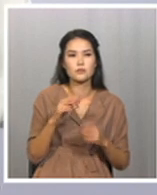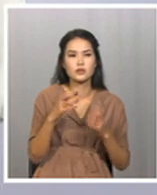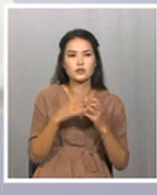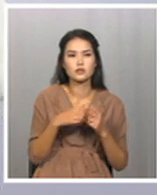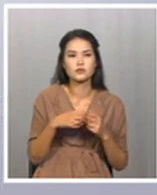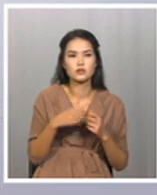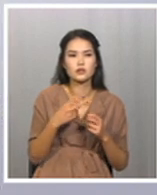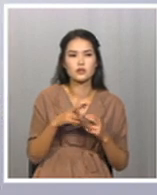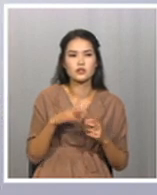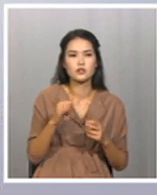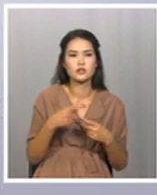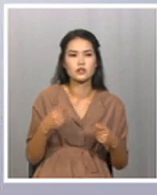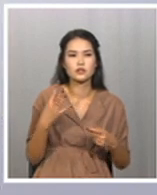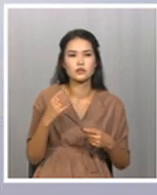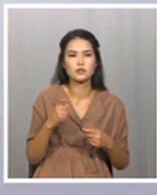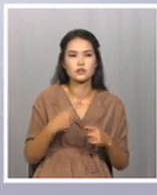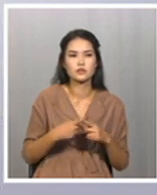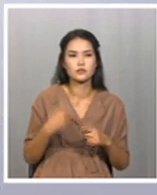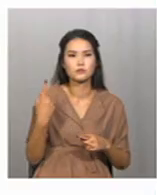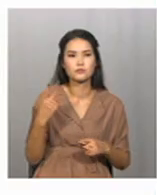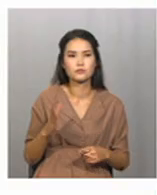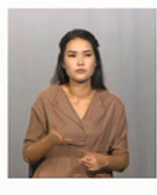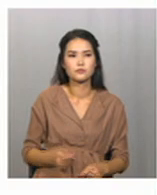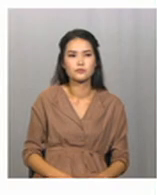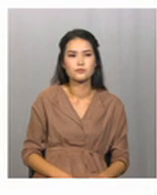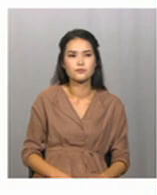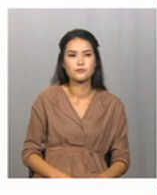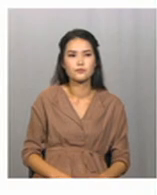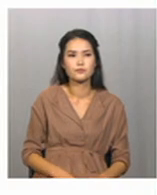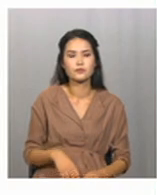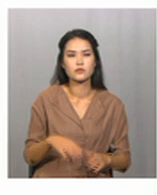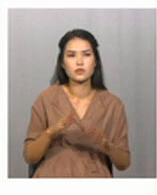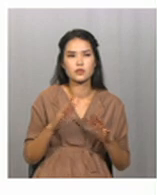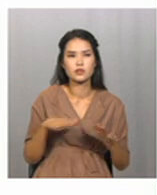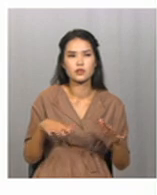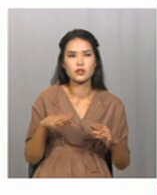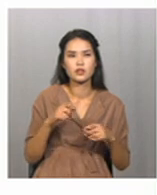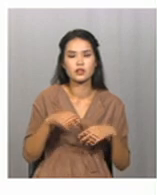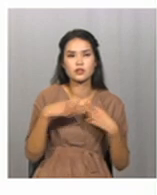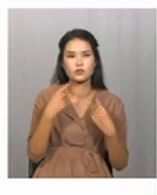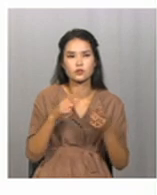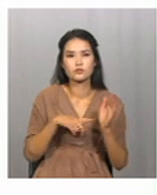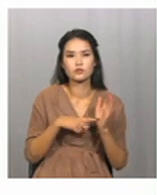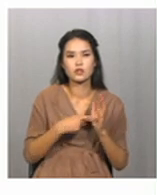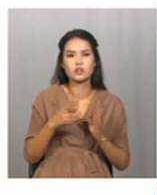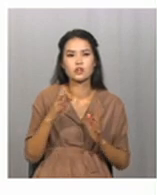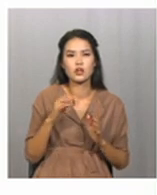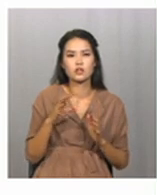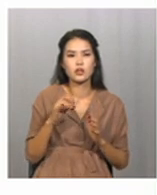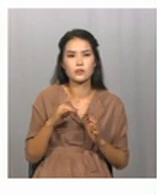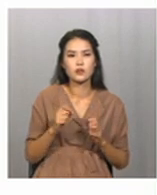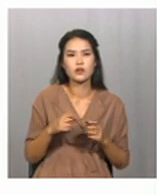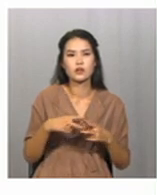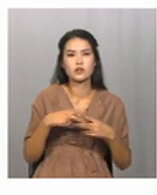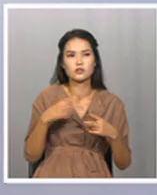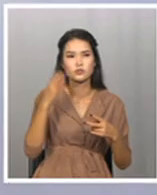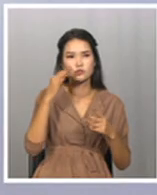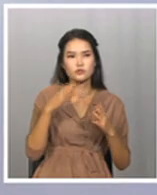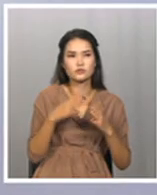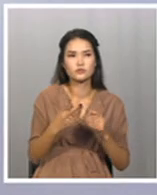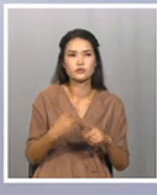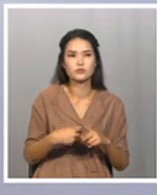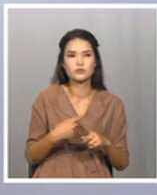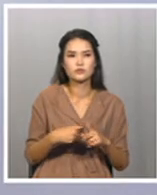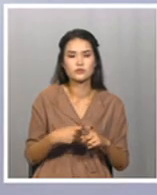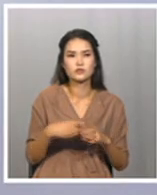яғни y тең болады 4x қосылған 1. 1 мен 5-те берілген нүктеде жанаманың түзуі жүргізілді.